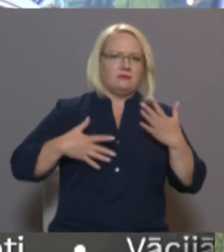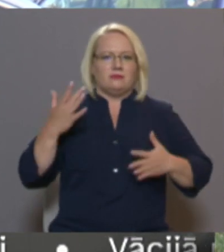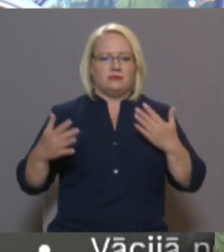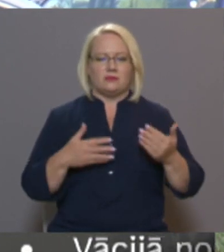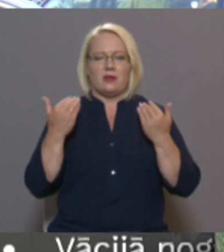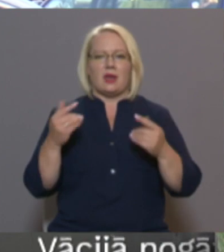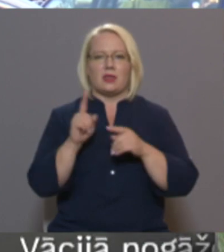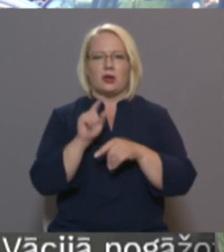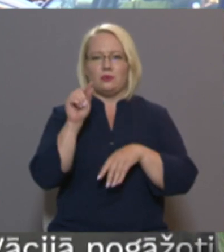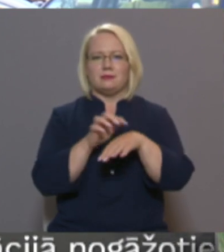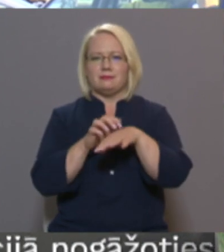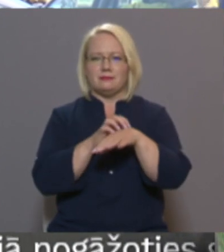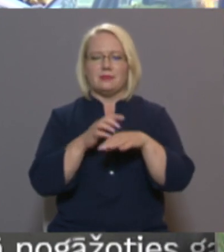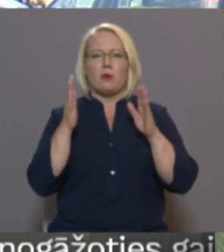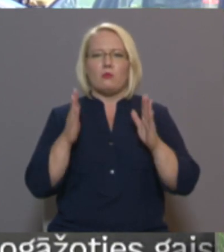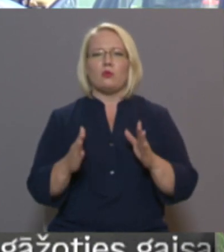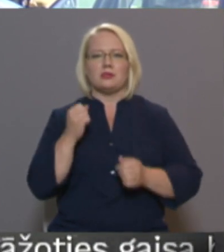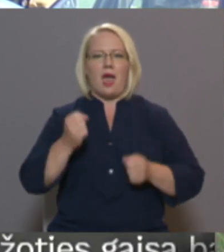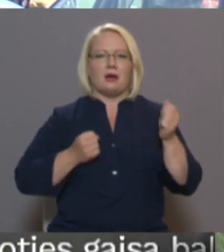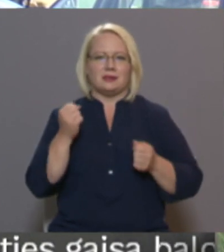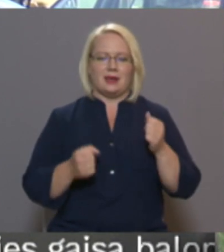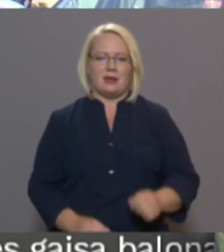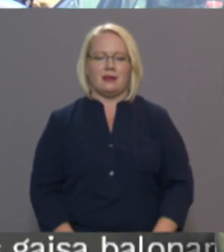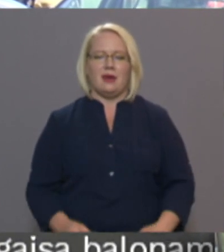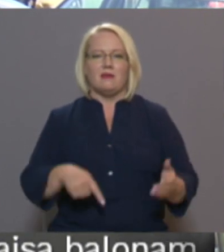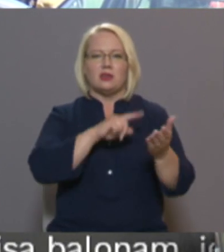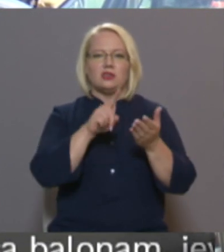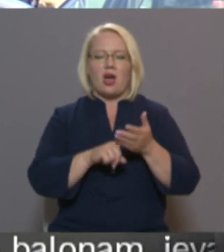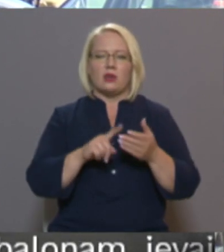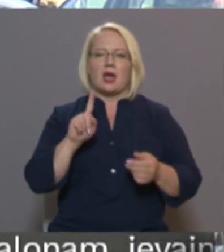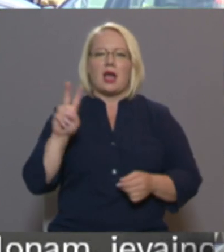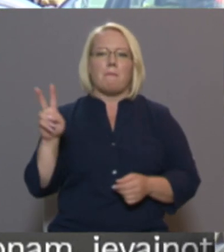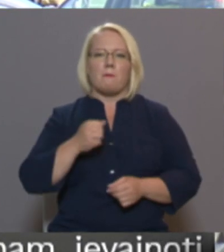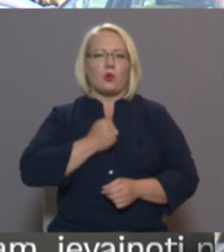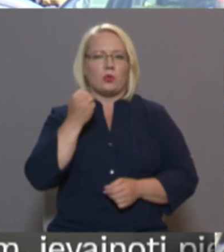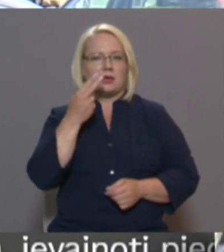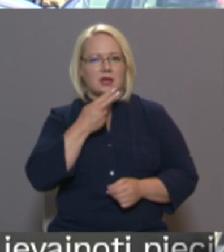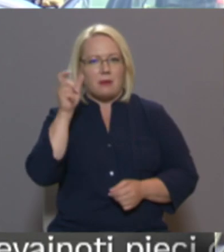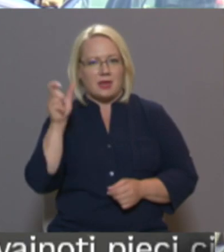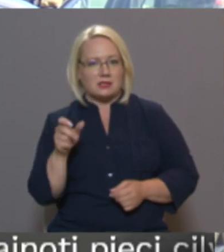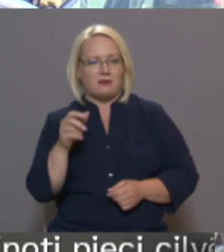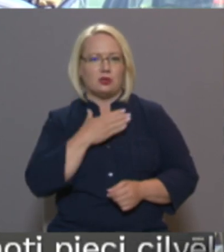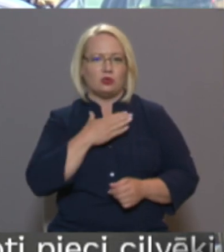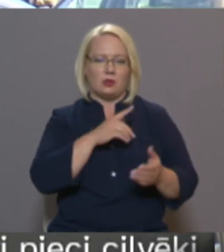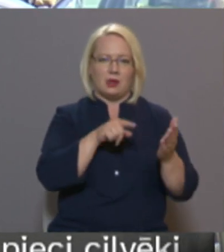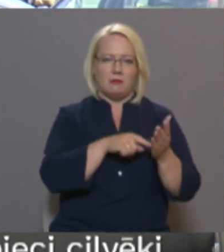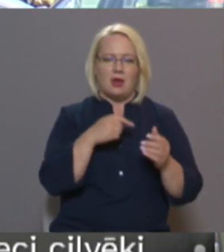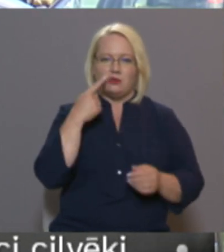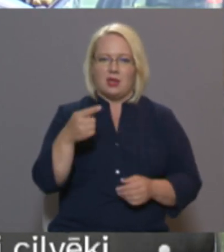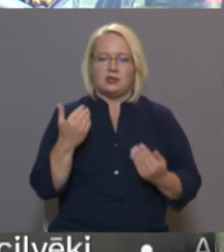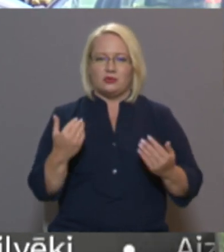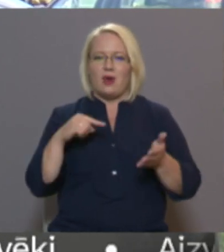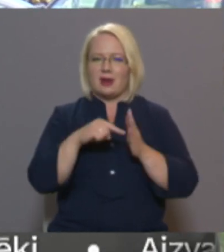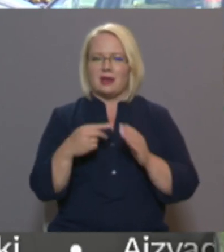ir sanervozējies, jo zin jau, ka būs jāskrien. Kam ir grūtāk, saimniecei vai suņiem? Man tā liekas, ka saimniecei